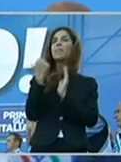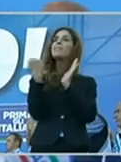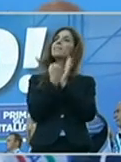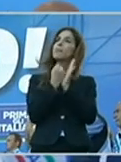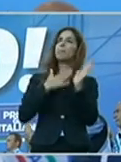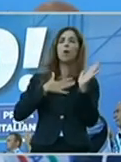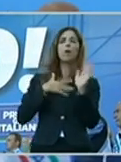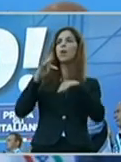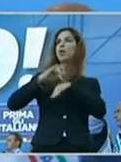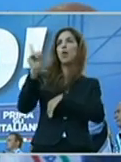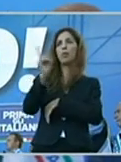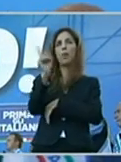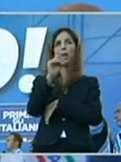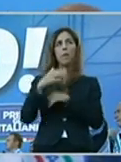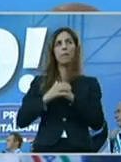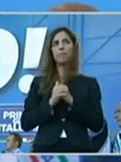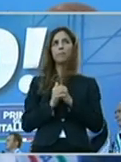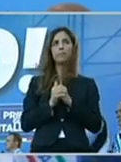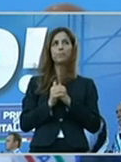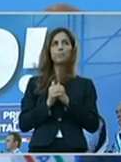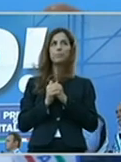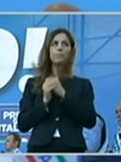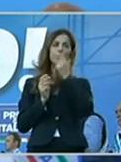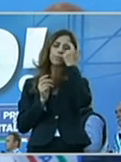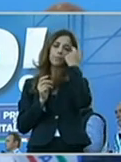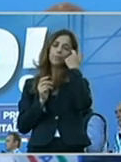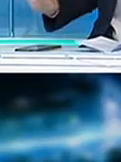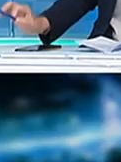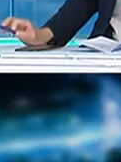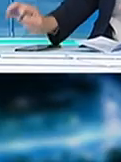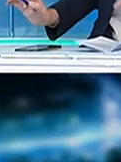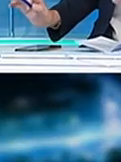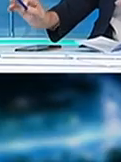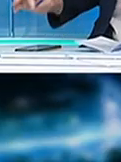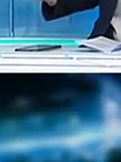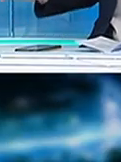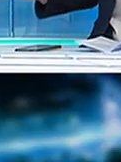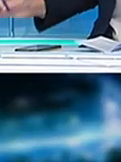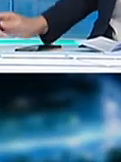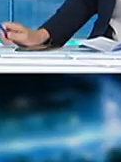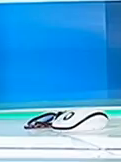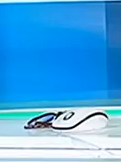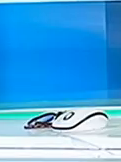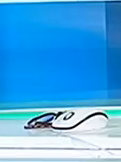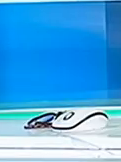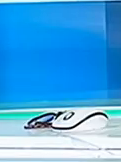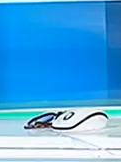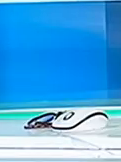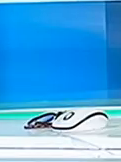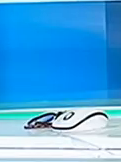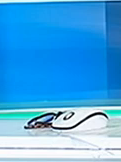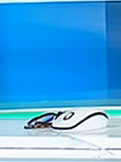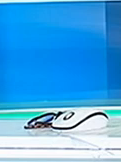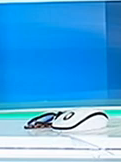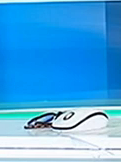toccano. Allora, io vorrei rientrare un momento in studio, sempre con questi commenti un po' flash, poi faremo un'analisi più compiuta